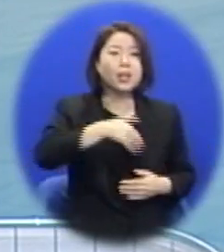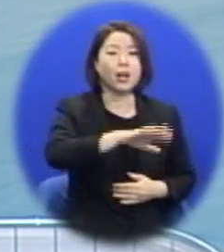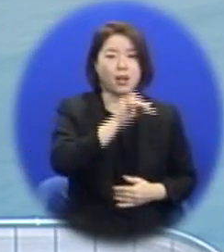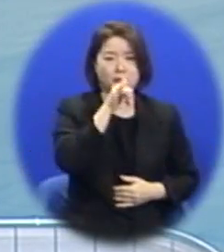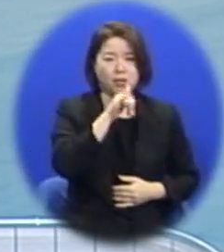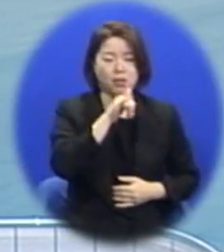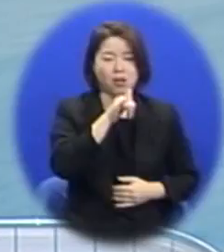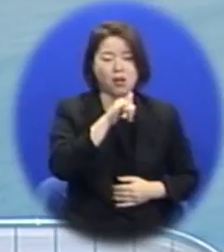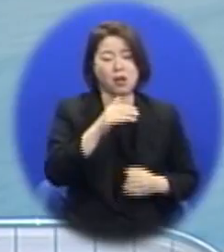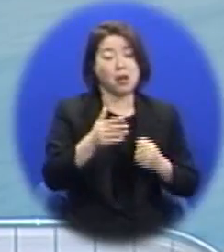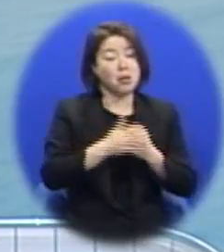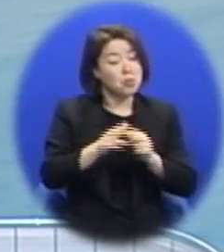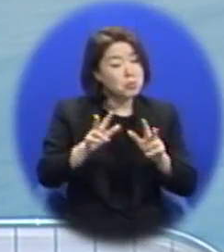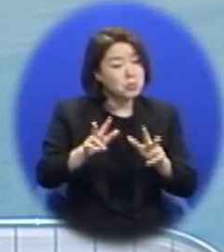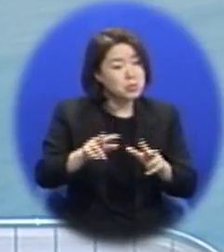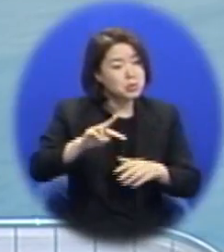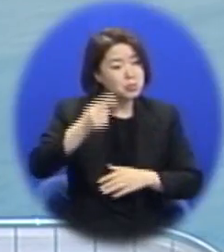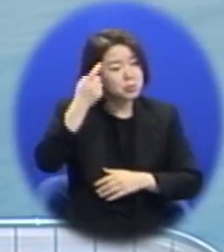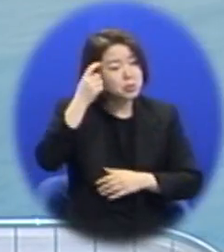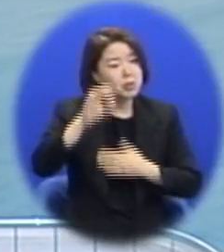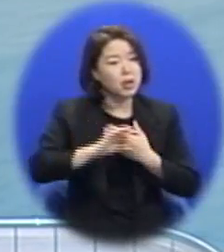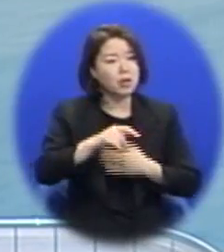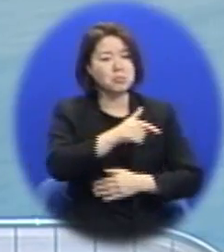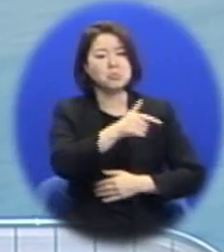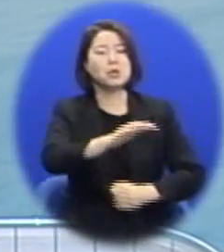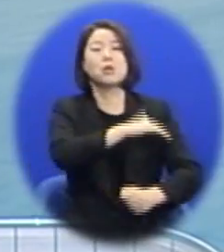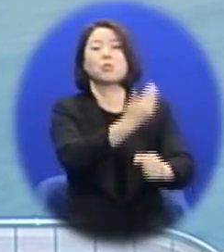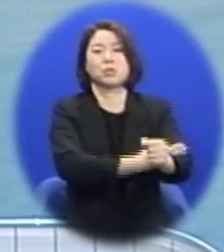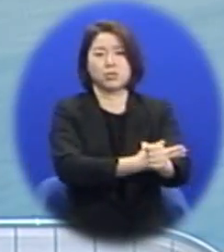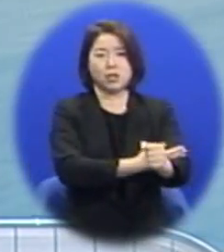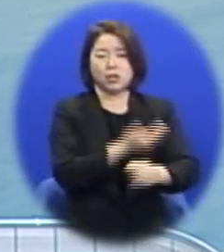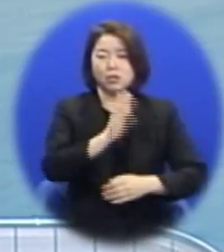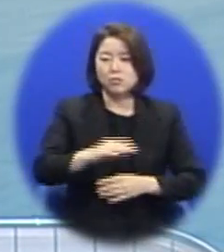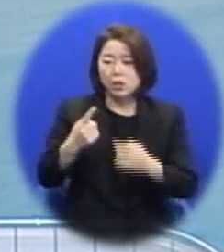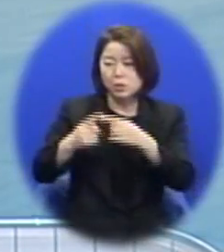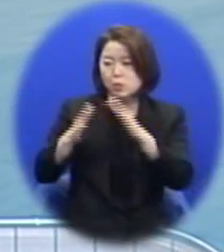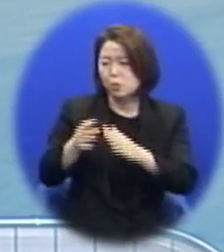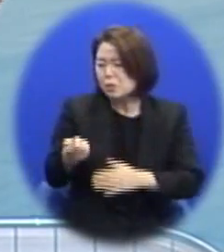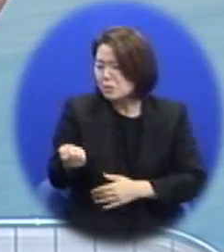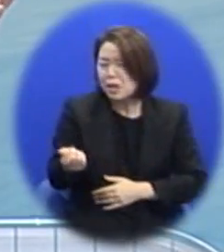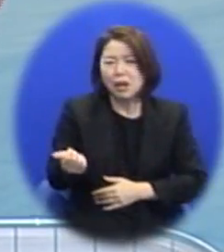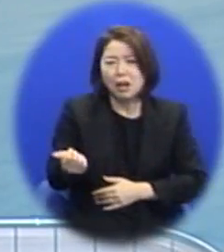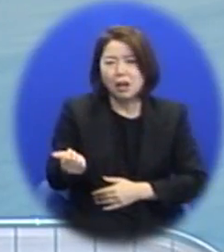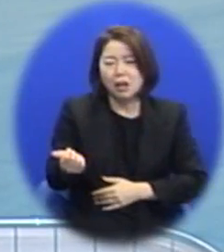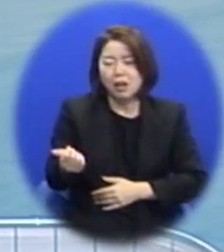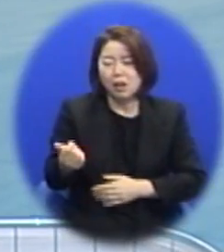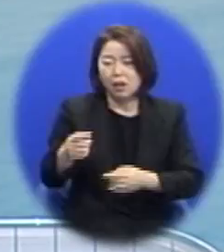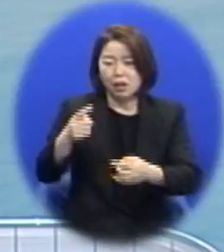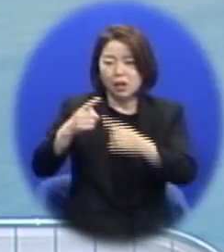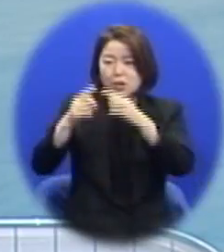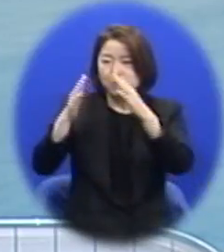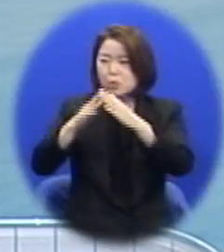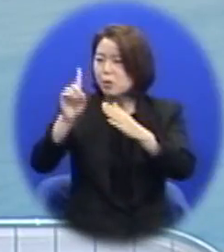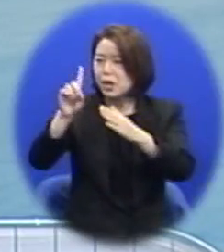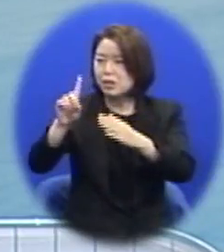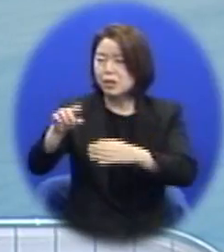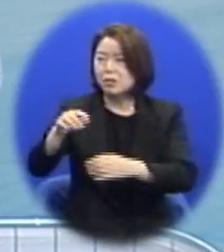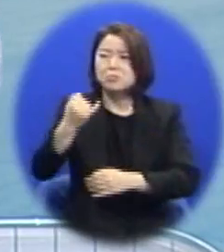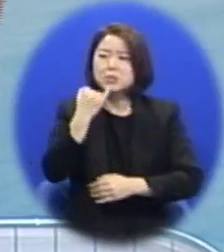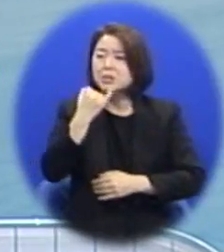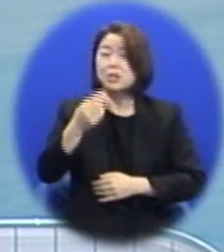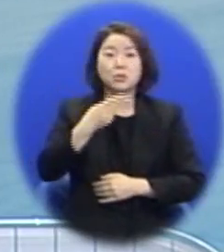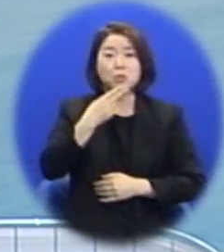권세였습니다. 그런데 교회는 너무 초라했어요. 예배당 하나 변변이 없었습니다.